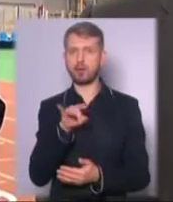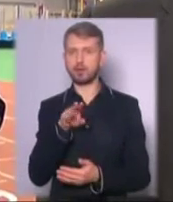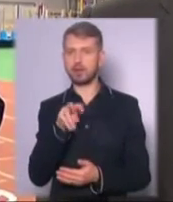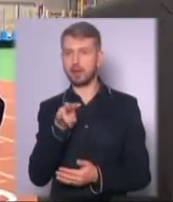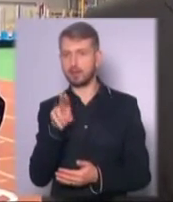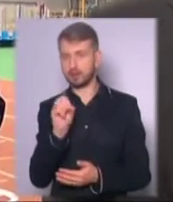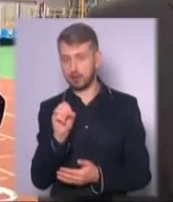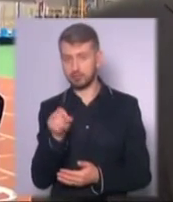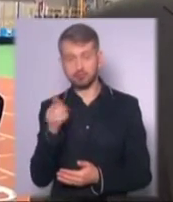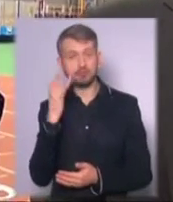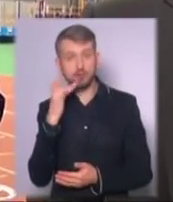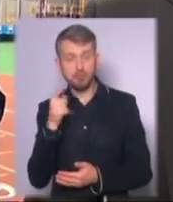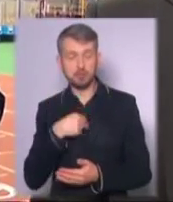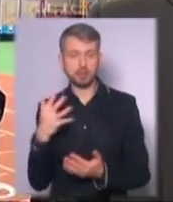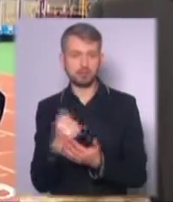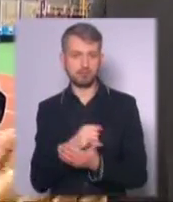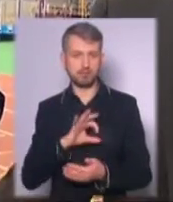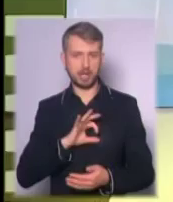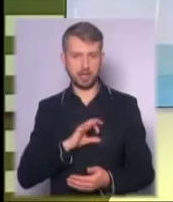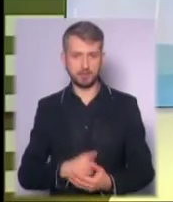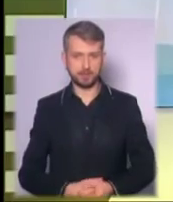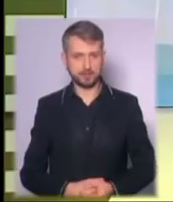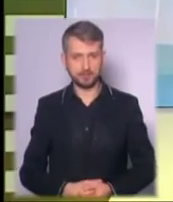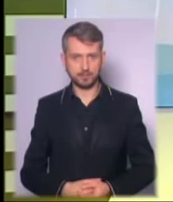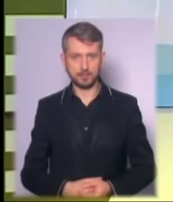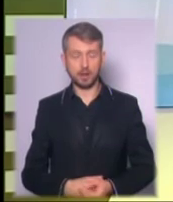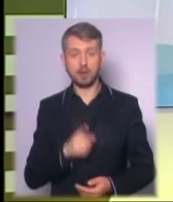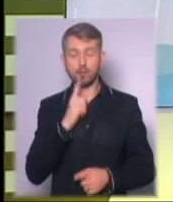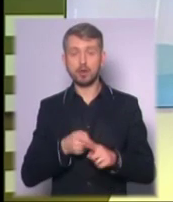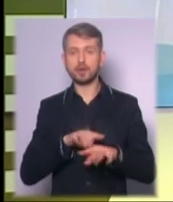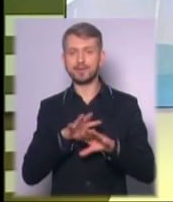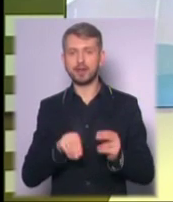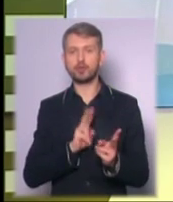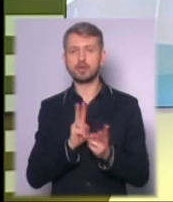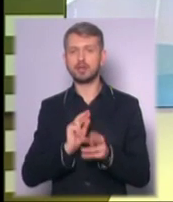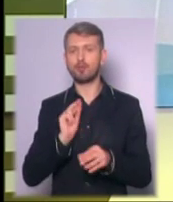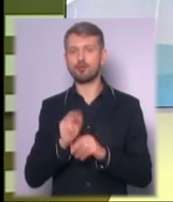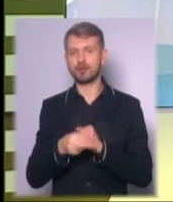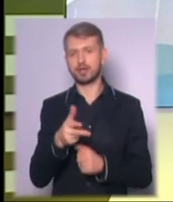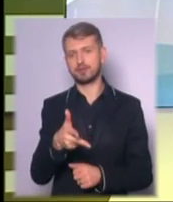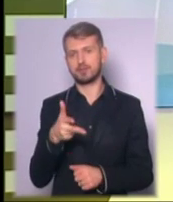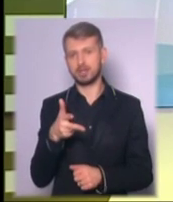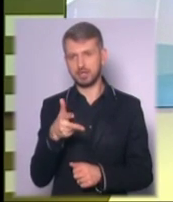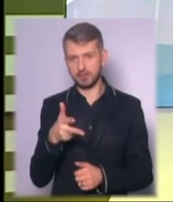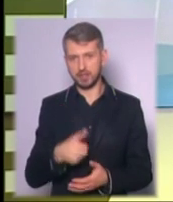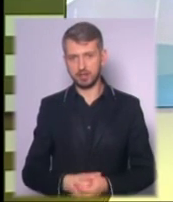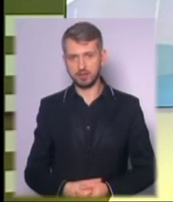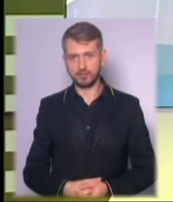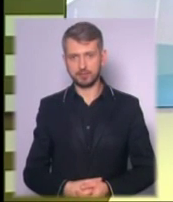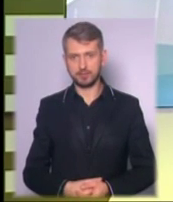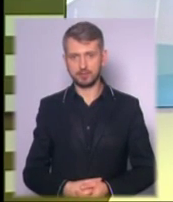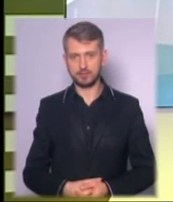мы непременно вернемся с медалями. Поки що це все. Наступний випуск не просіть о 21-й.